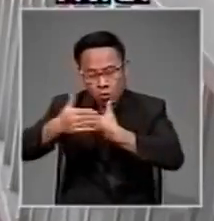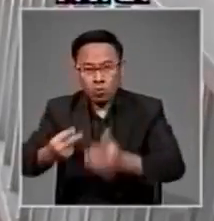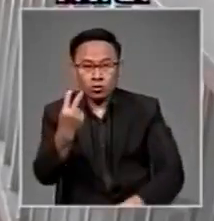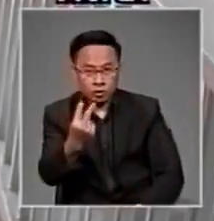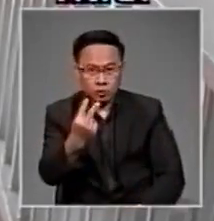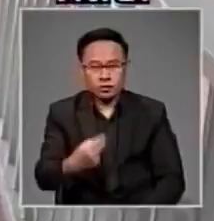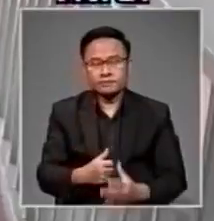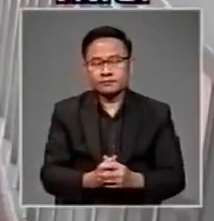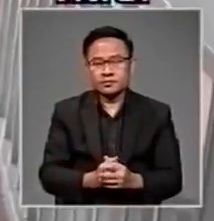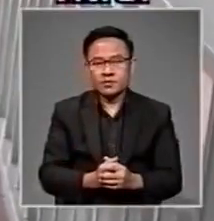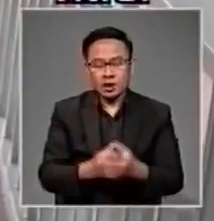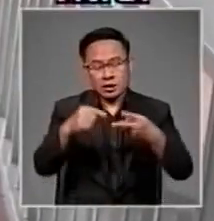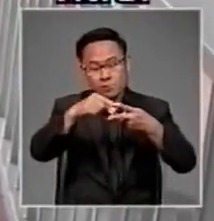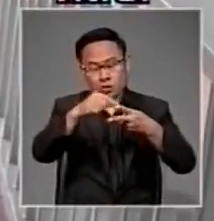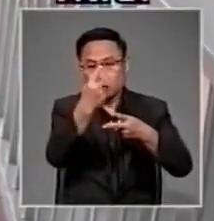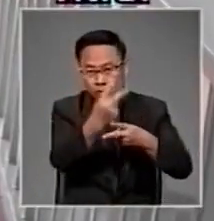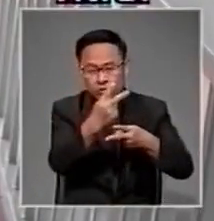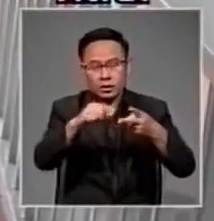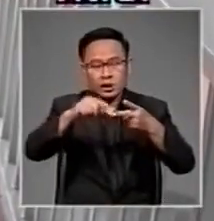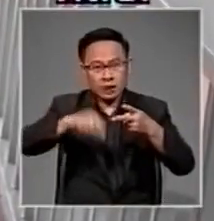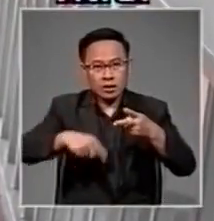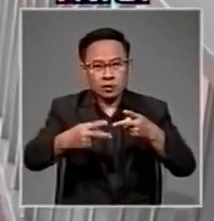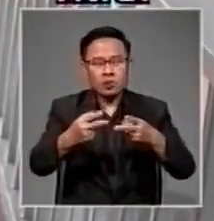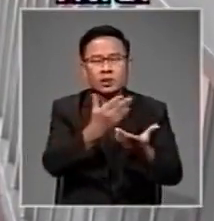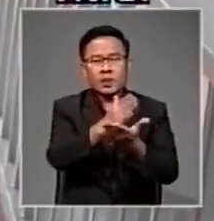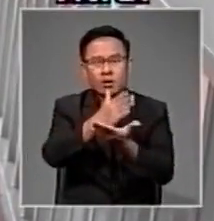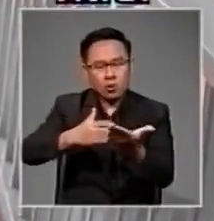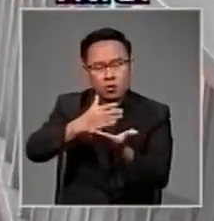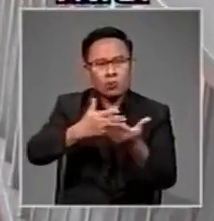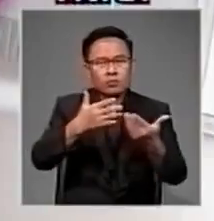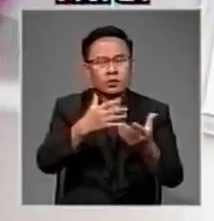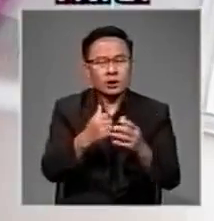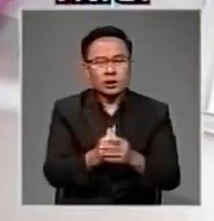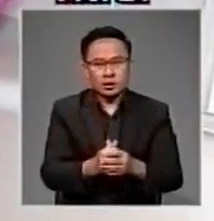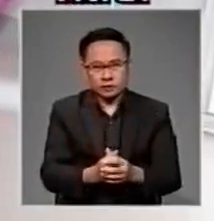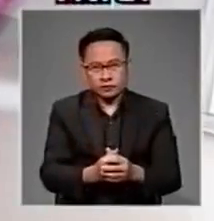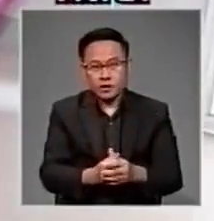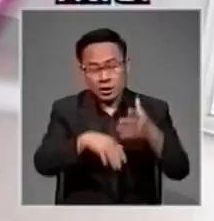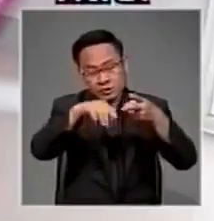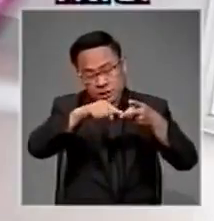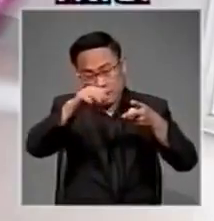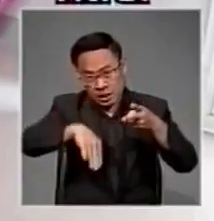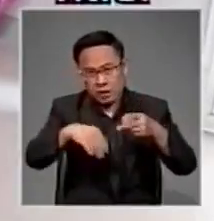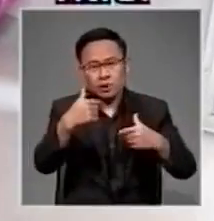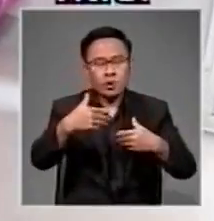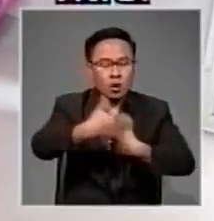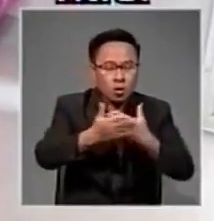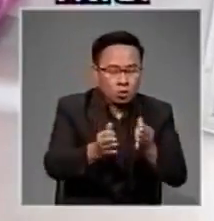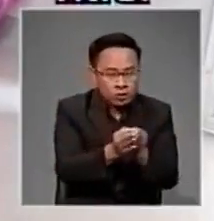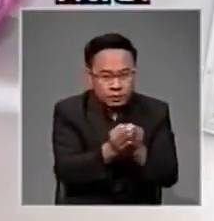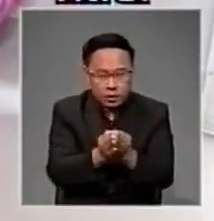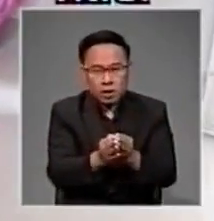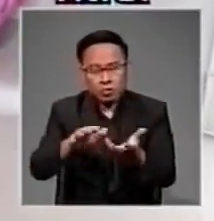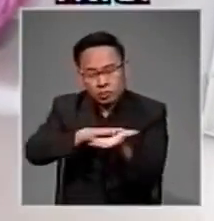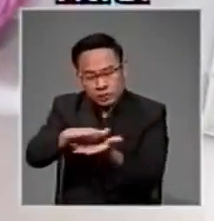เนี่ยเขาจะจัดเป็น2ห้องจะแบ่งห้องซอยเป็นข้างบนเป็น2ห้องในการที่จะอยู่อาศัย อย่างนี้ชั้นล่าง